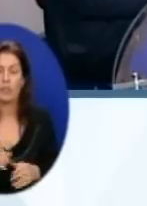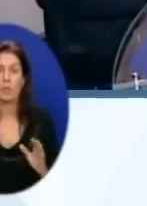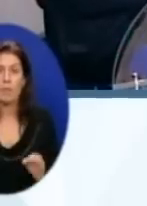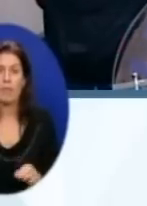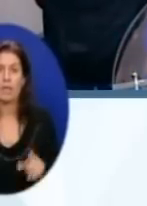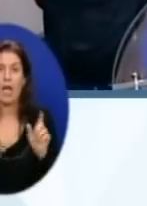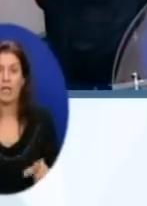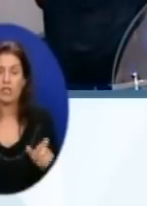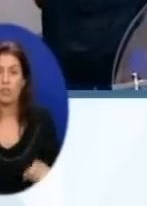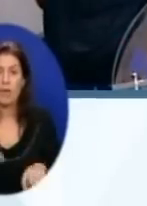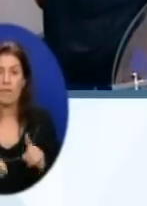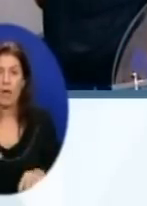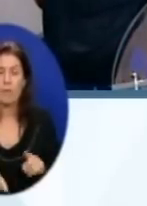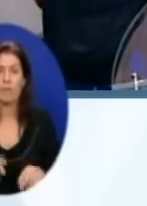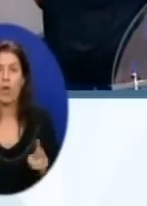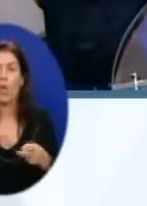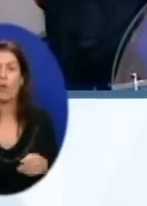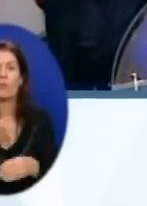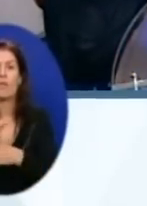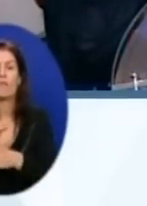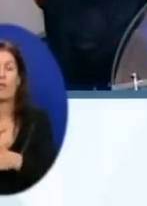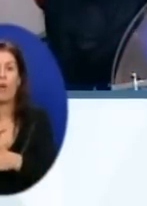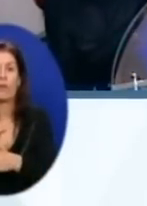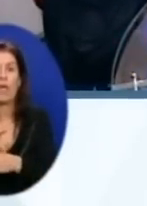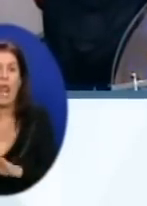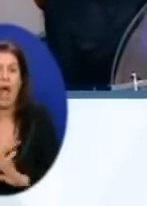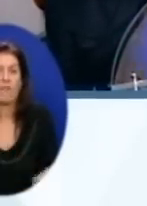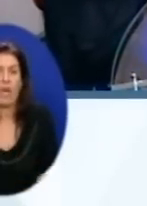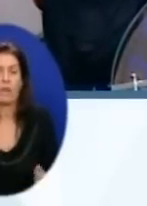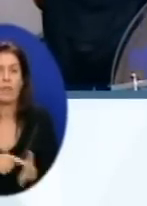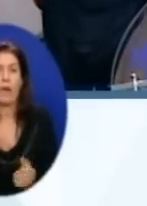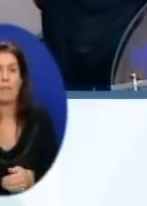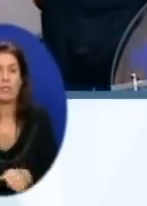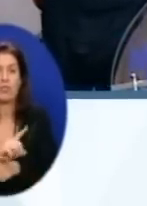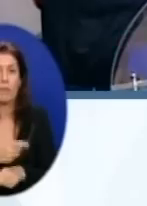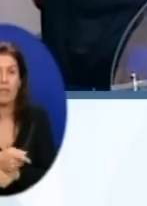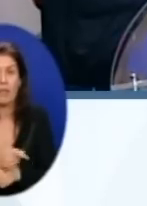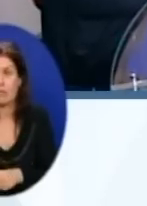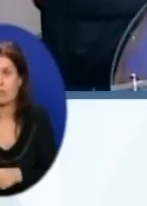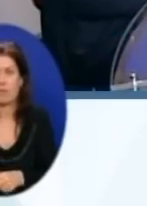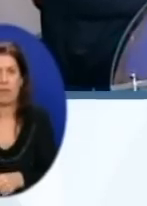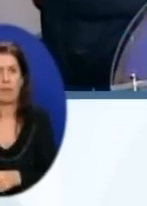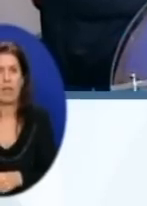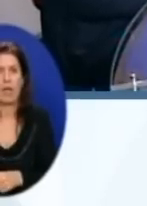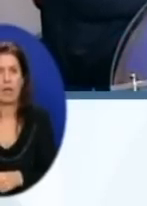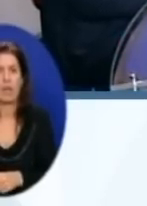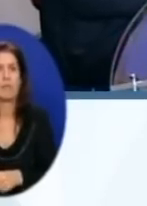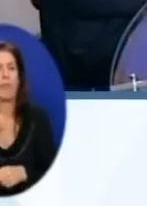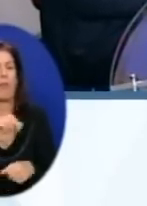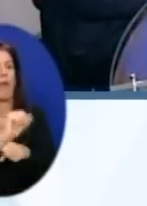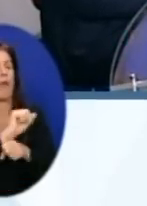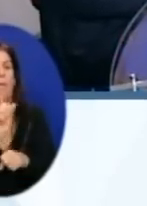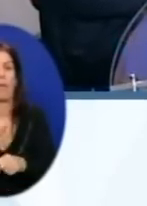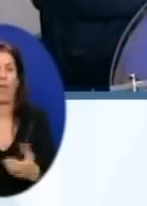אנשים לעתים לא יכולים לפנות לאף אחד, כי מי שמתאמר בהם זה מישהו מעליהם. כן, הם מבינים שאם הם גם התלוננו,